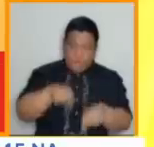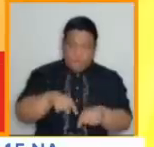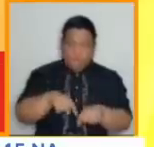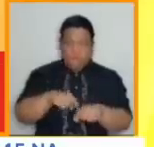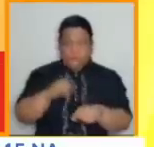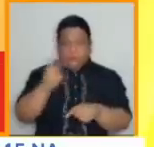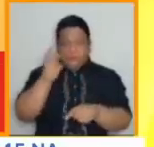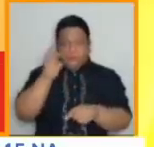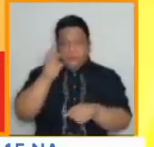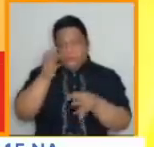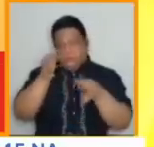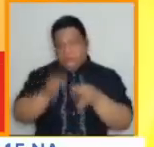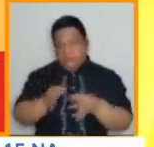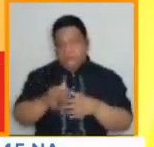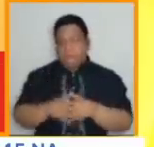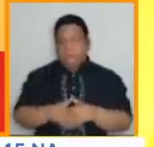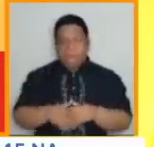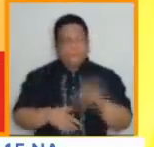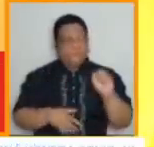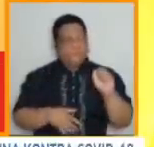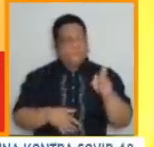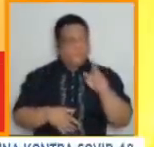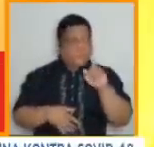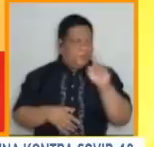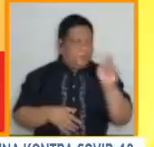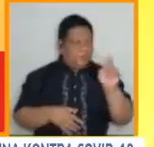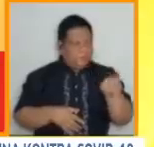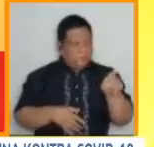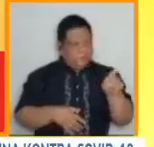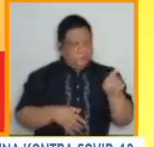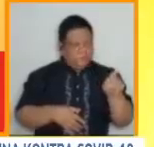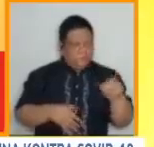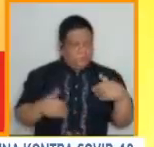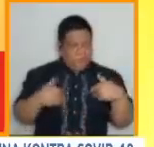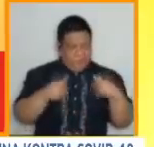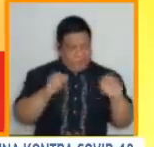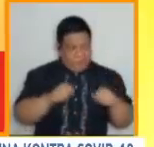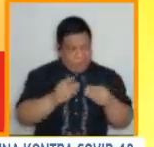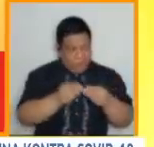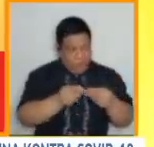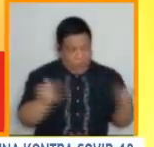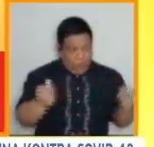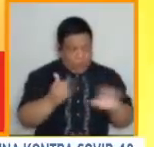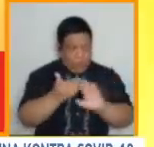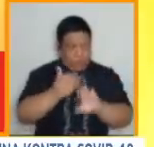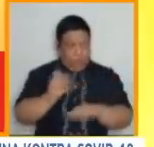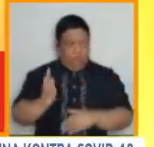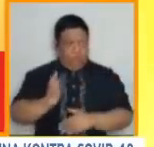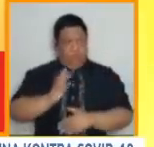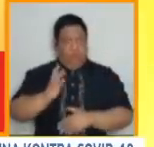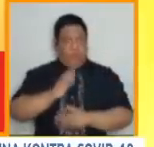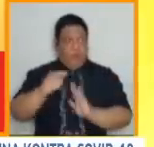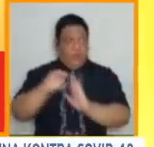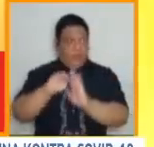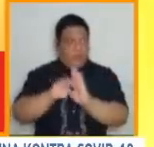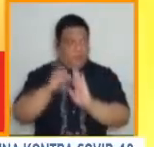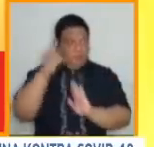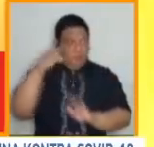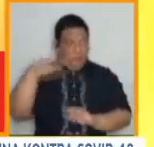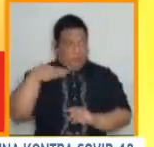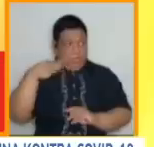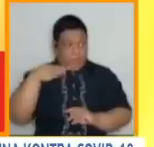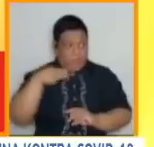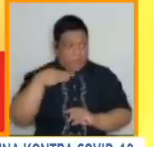Meron bang ano? Ika nga, ma-resolve ba yan bago nyo ilabas ang opisyal na listahan ng mga kandidato? Na dapat naman,